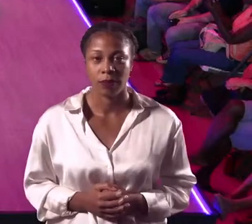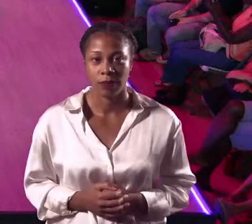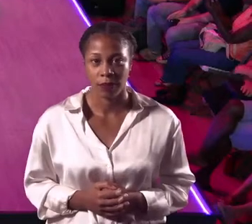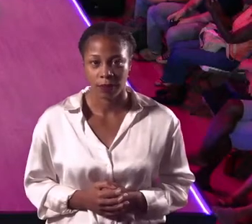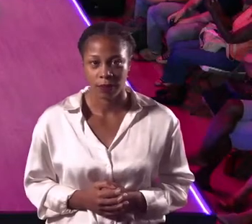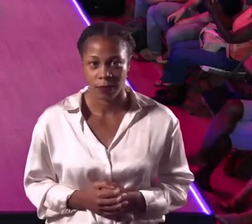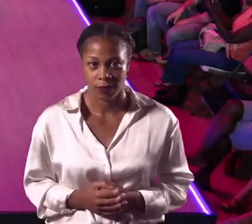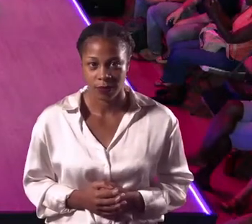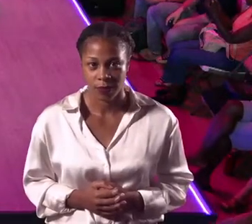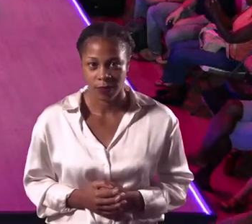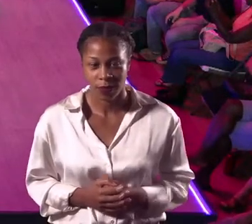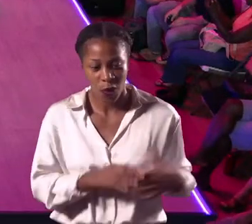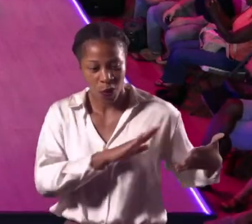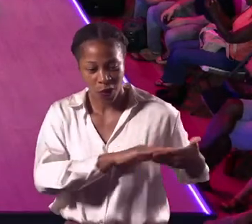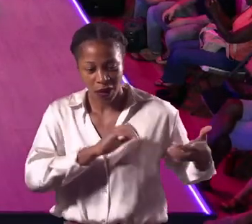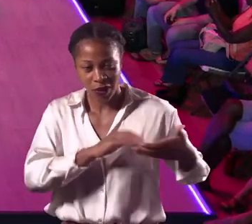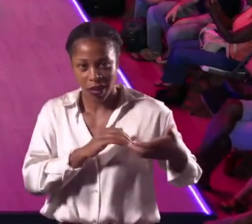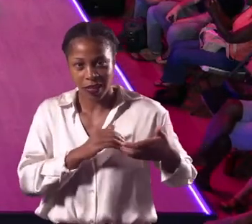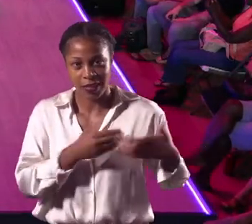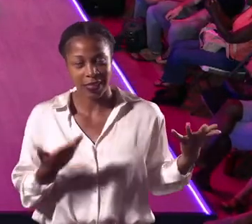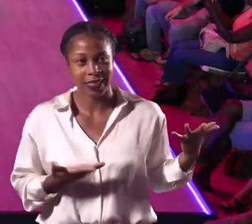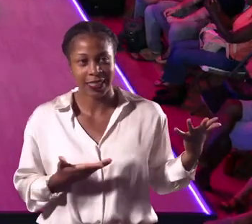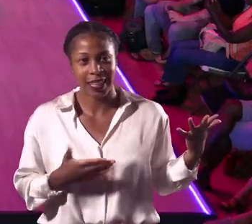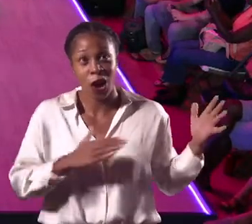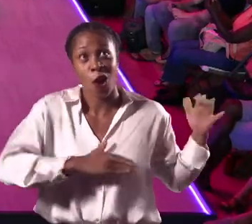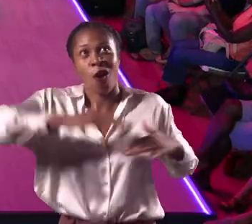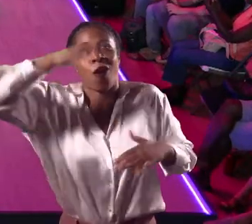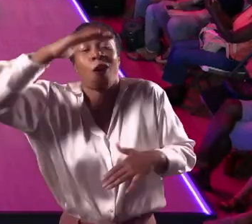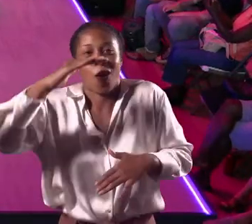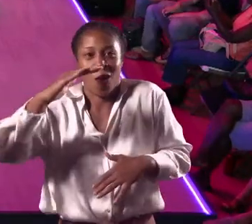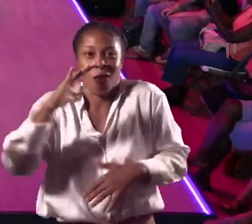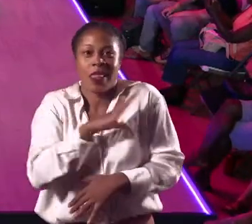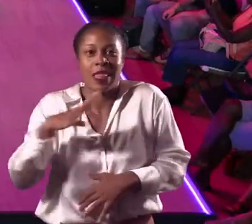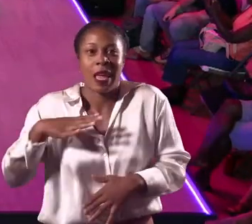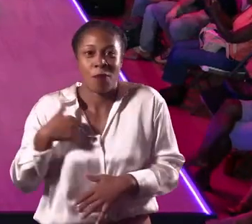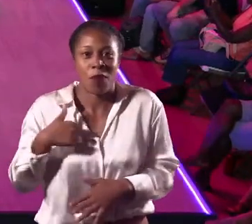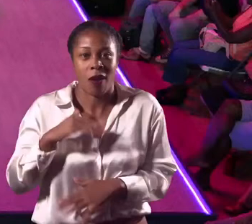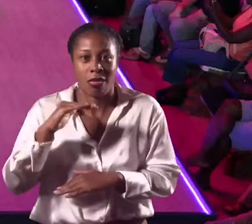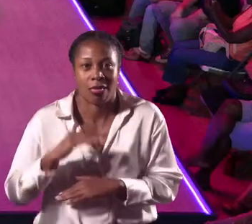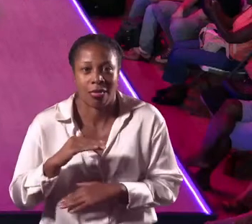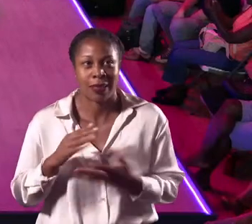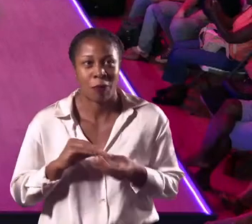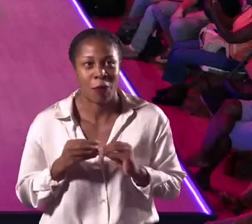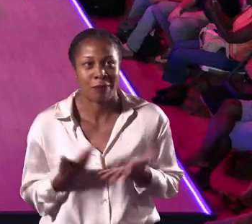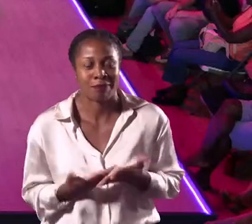Le problème de passer après des grandes dames, au sens propre comme figuré, c'est que je suis plus petite.